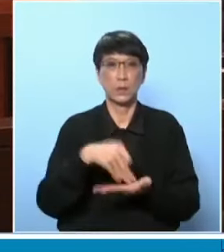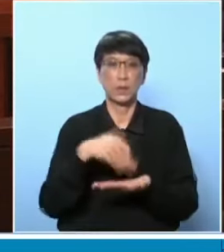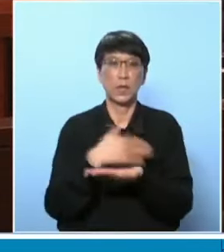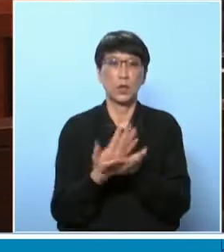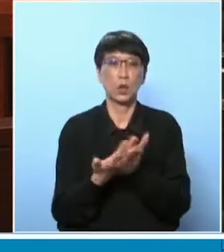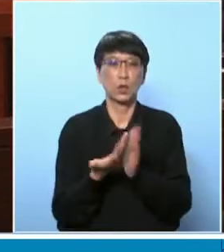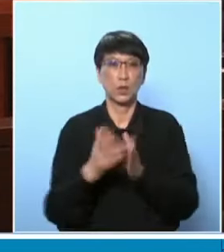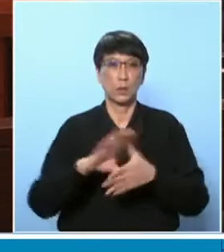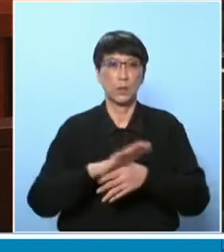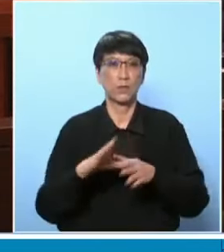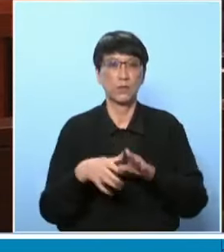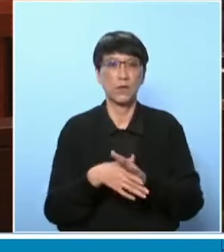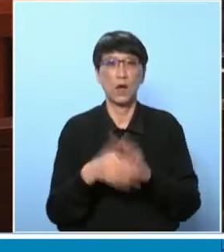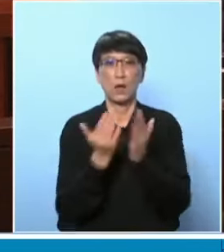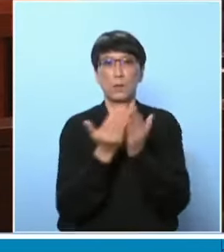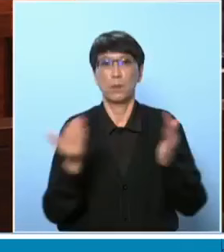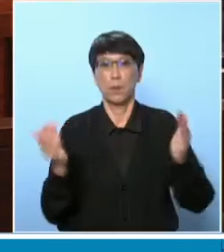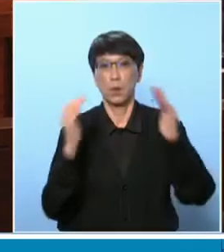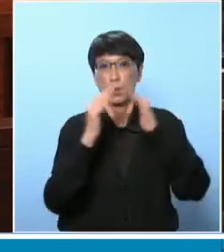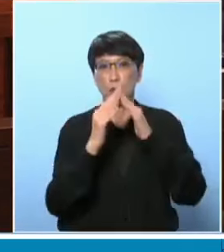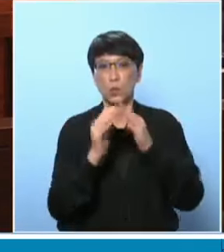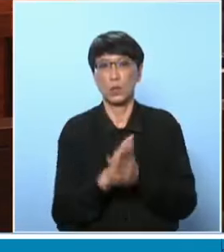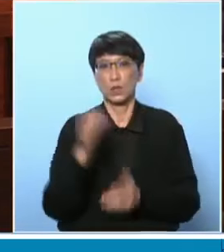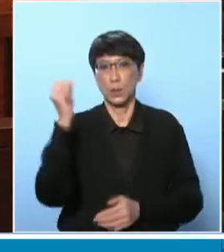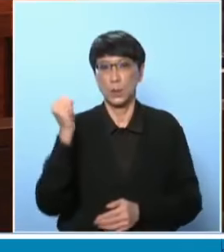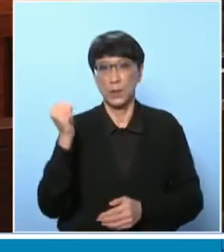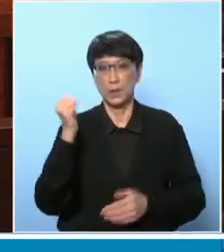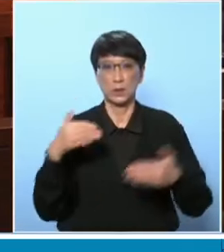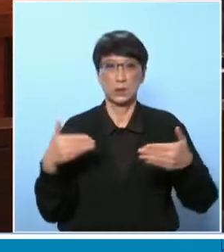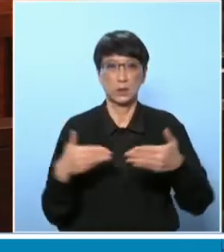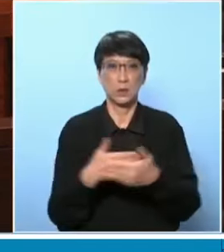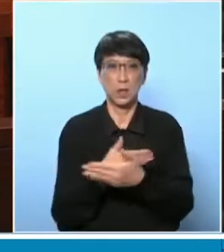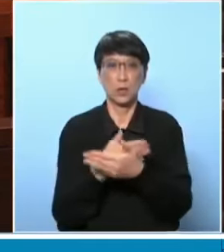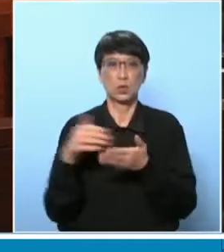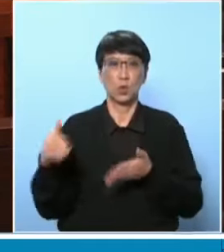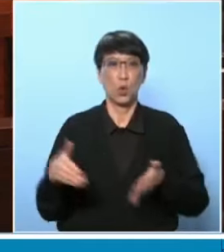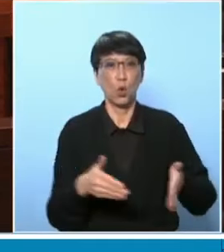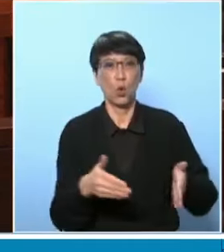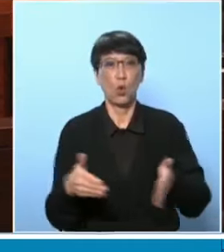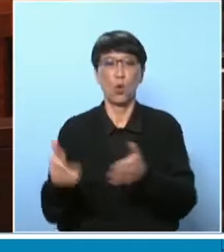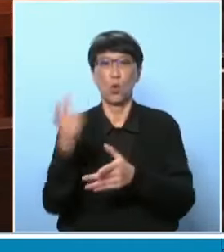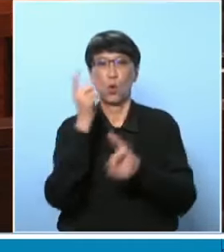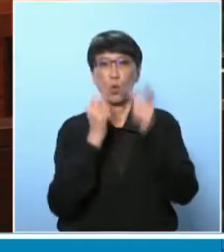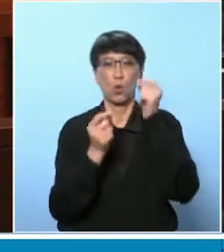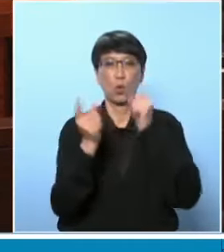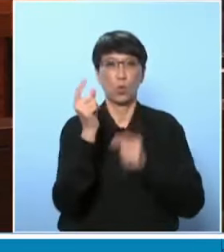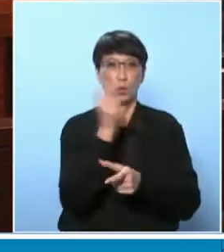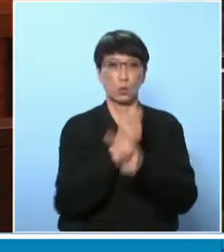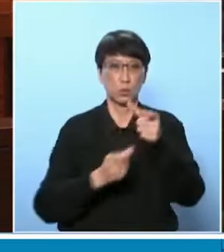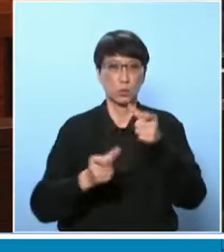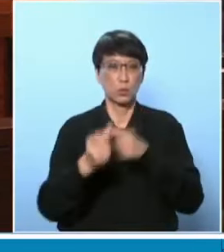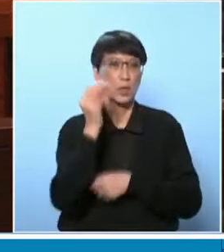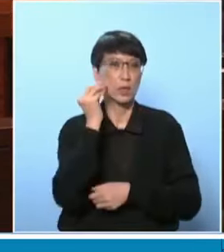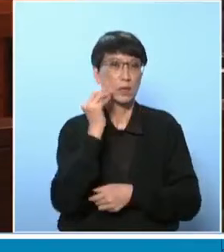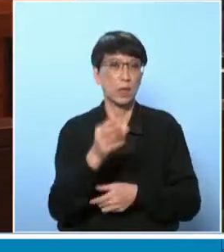的文化景點、博物館、搭巴士、交通、河上遊，甚至有些商界的一些折扣等等的優惠。